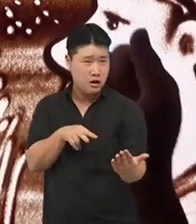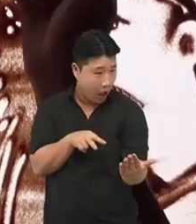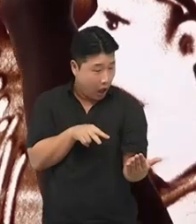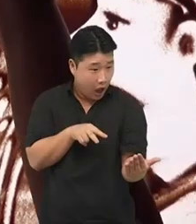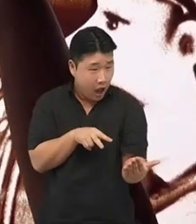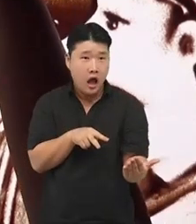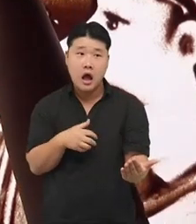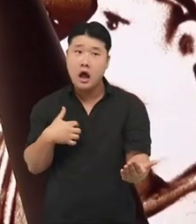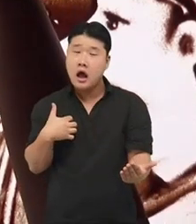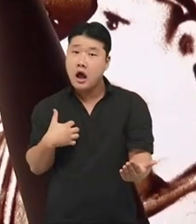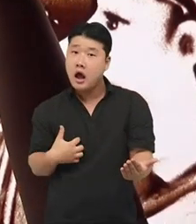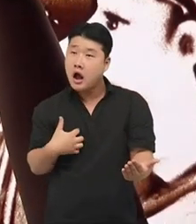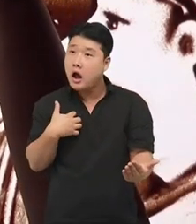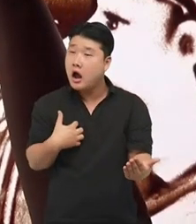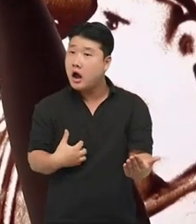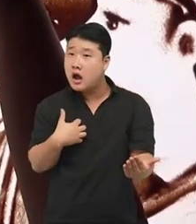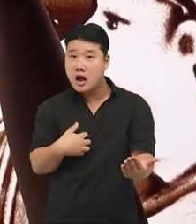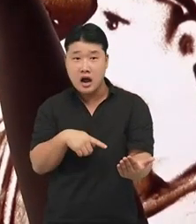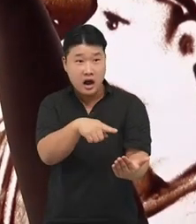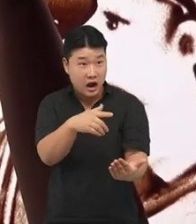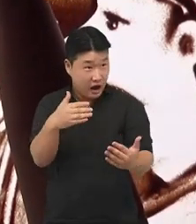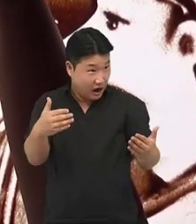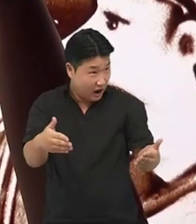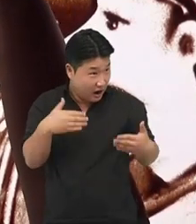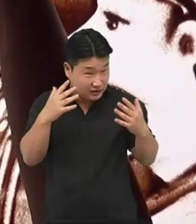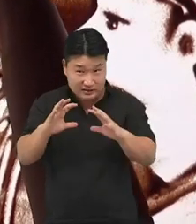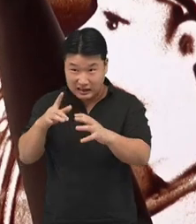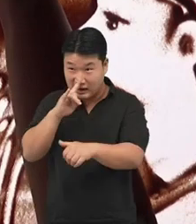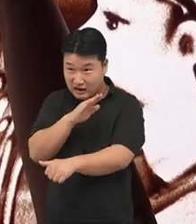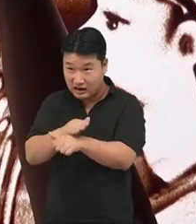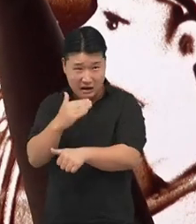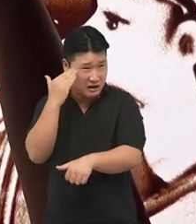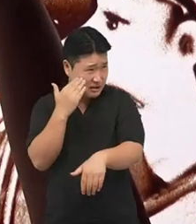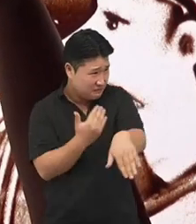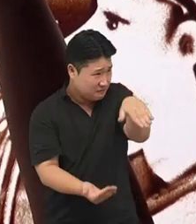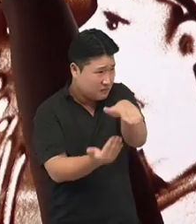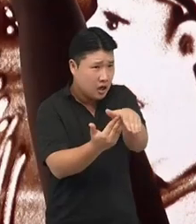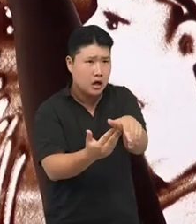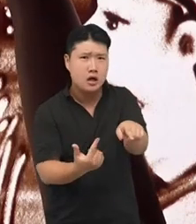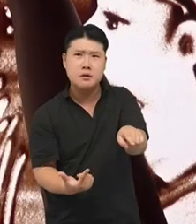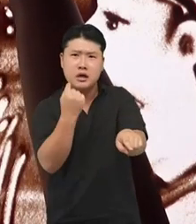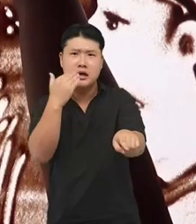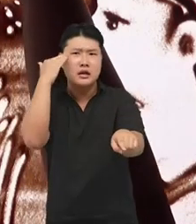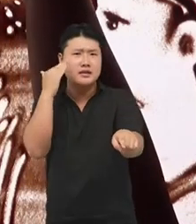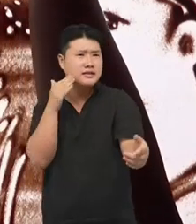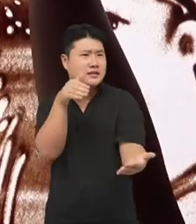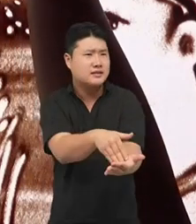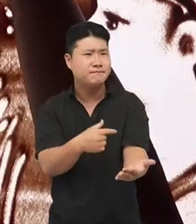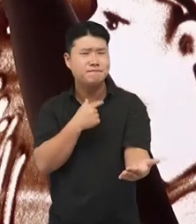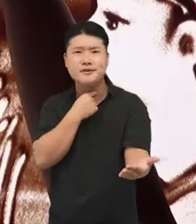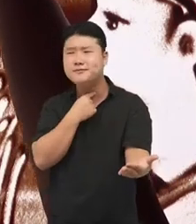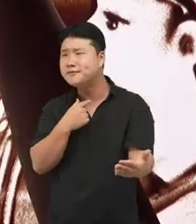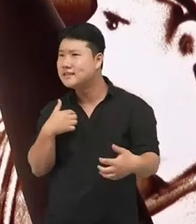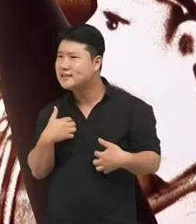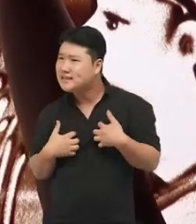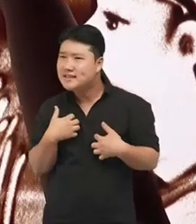에피는 읽고 또 읽은 편지지만 가을에 관한 이야기가 마음에 들었어요. 사부담, 조선의 가을이